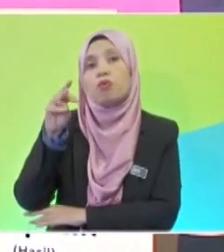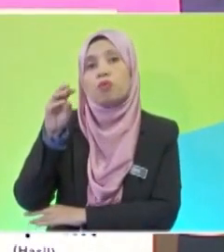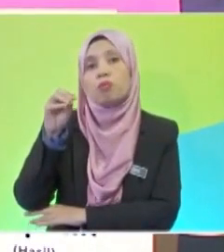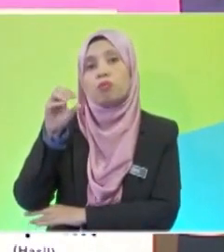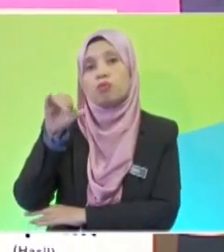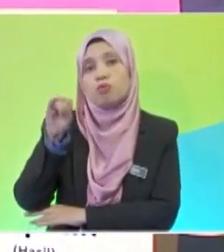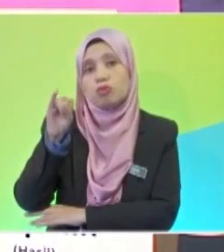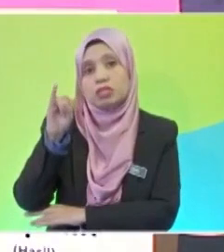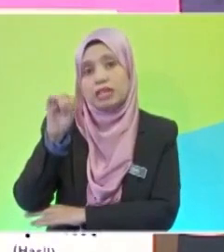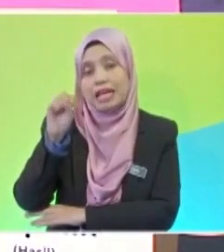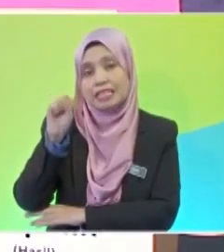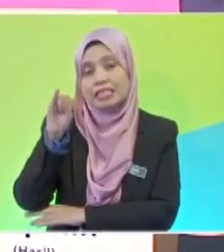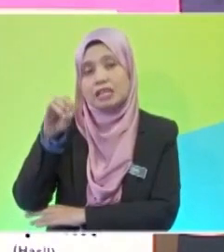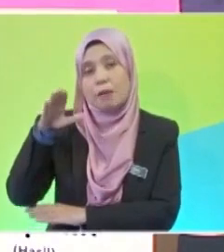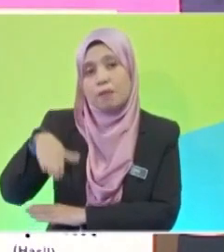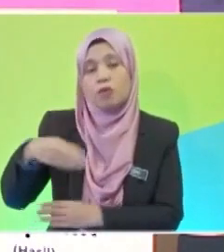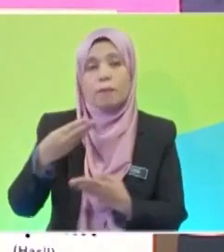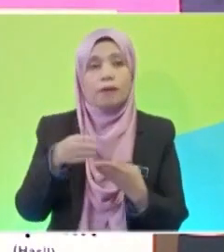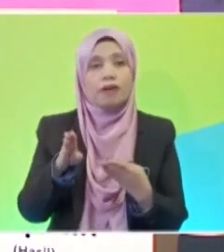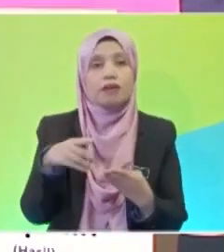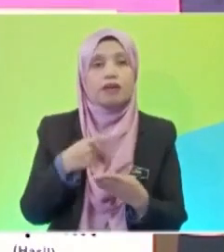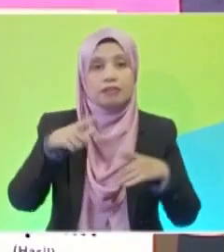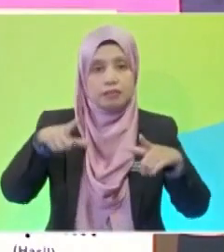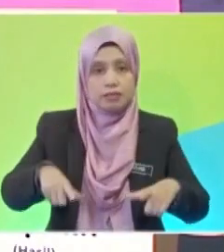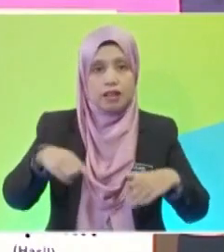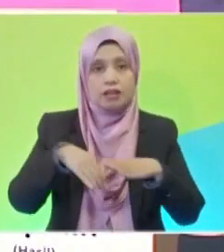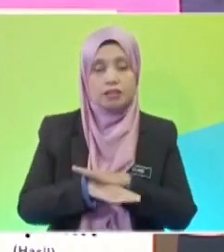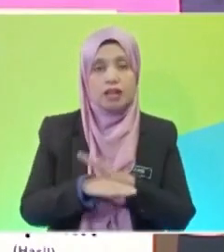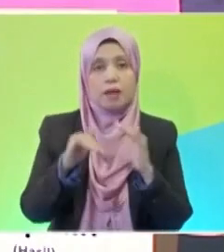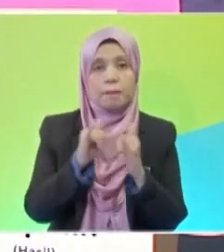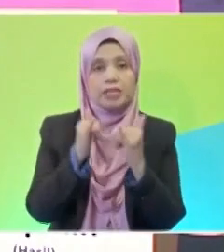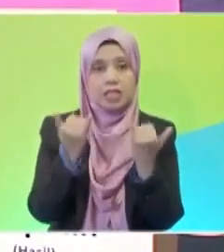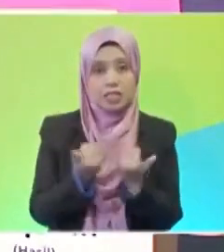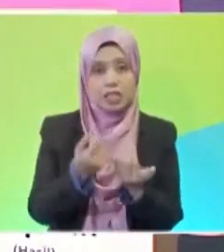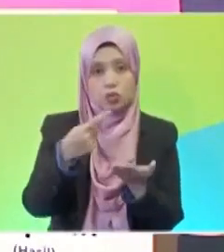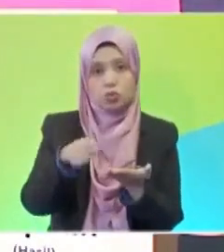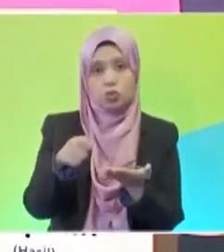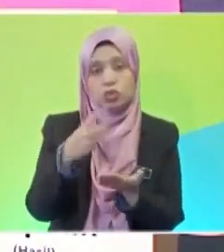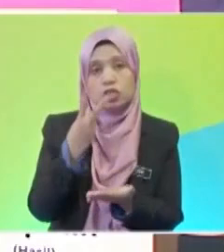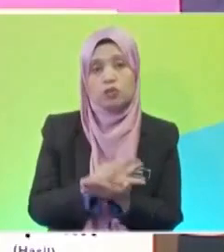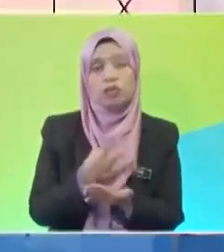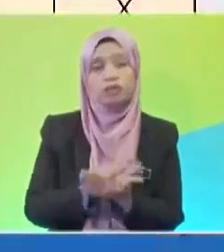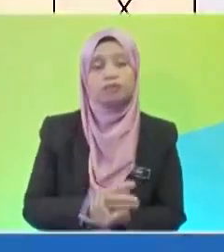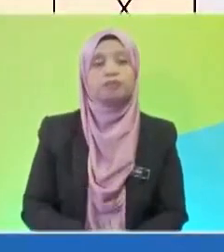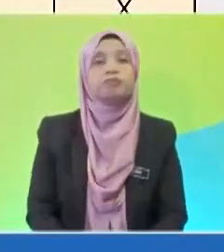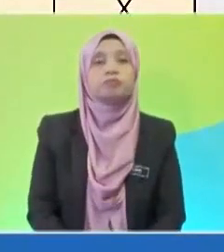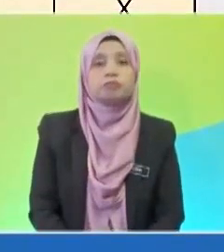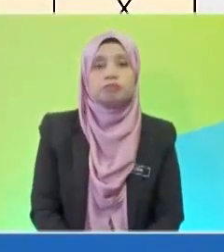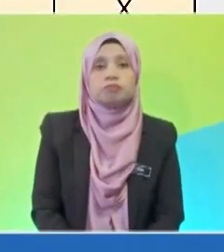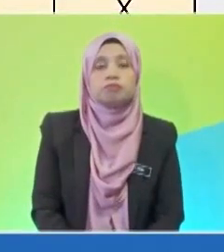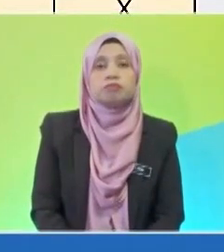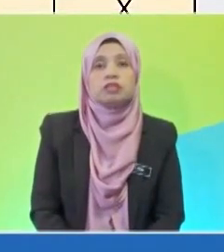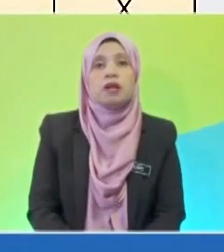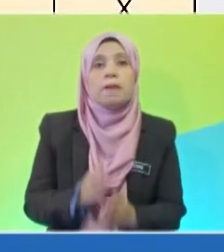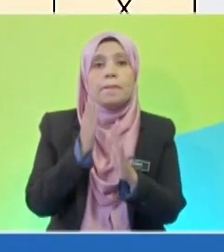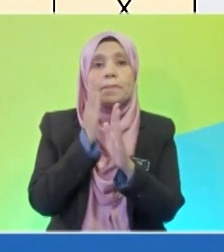sewa belum terima kita dan promosi belum bayar, kita akan letak dalam penyata kedudukan kewangan. Cikgu tunjuk seperti ini. Ini